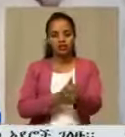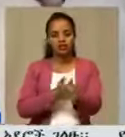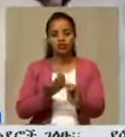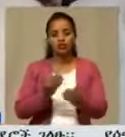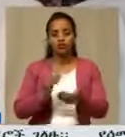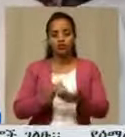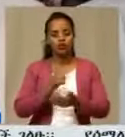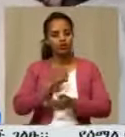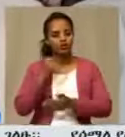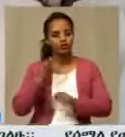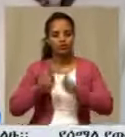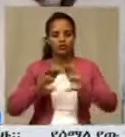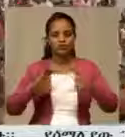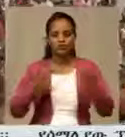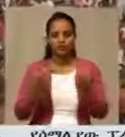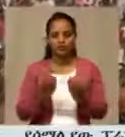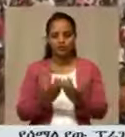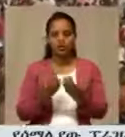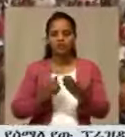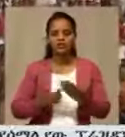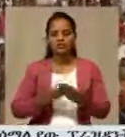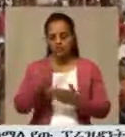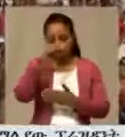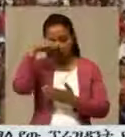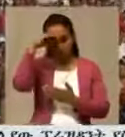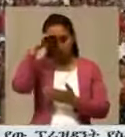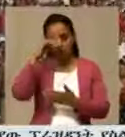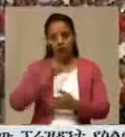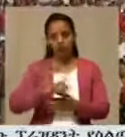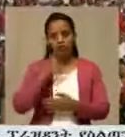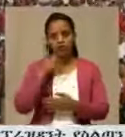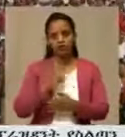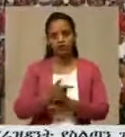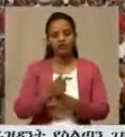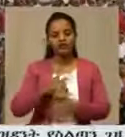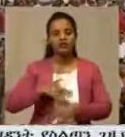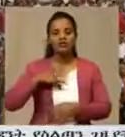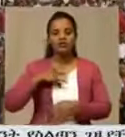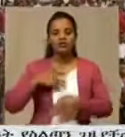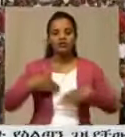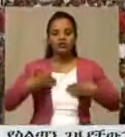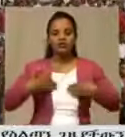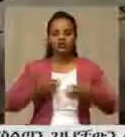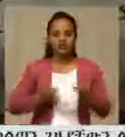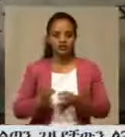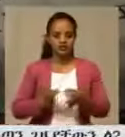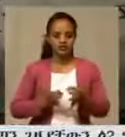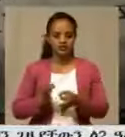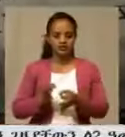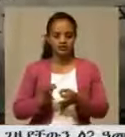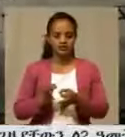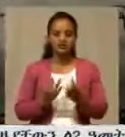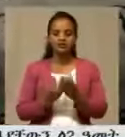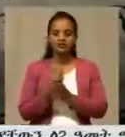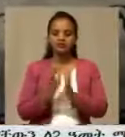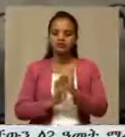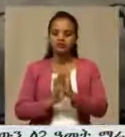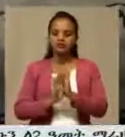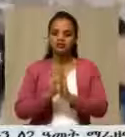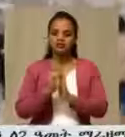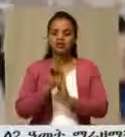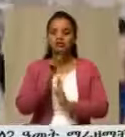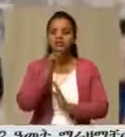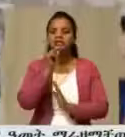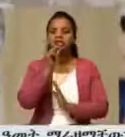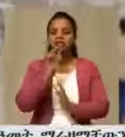በመሆኑም ሌሎችም የህብረተሰብ ክፍሎች ከዚህ ሊማሩ ይገባል በማለት የተሰማቸውን ደስታ ገልጸዋል። ልማቱም እያደገ